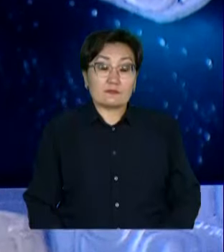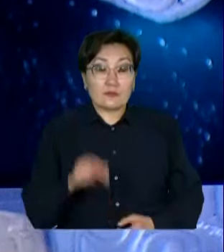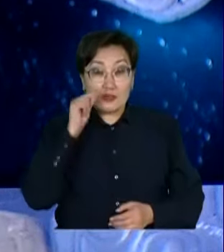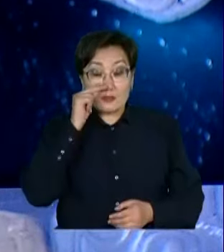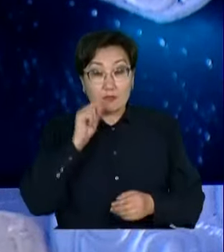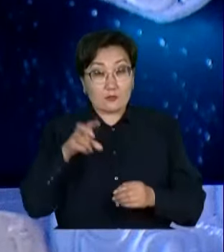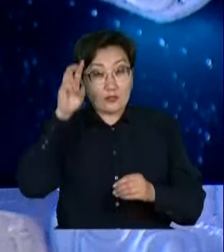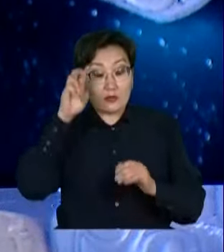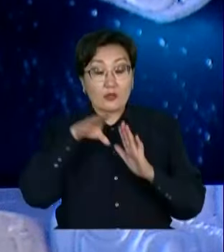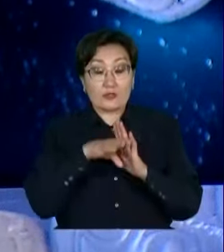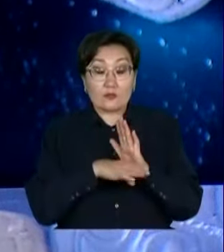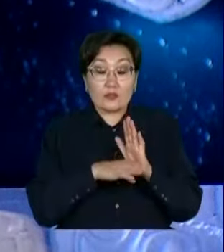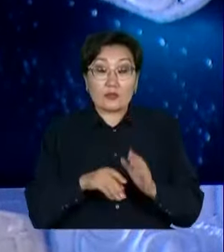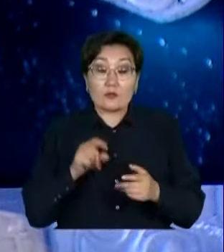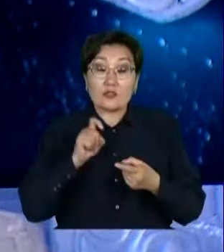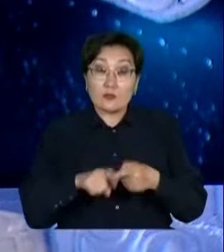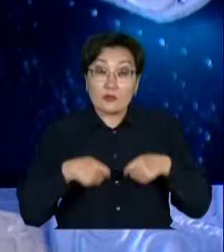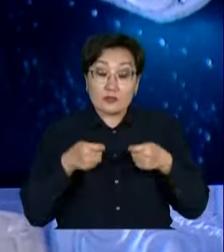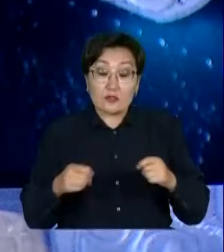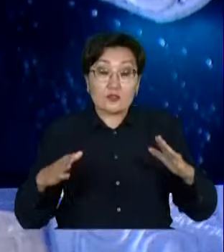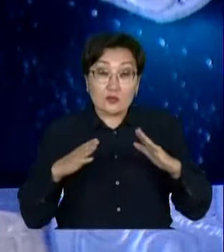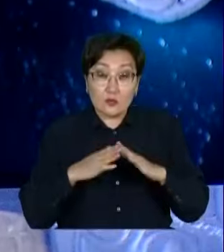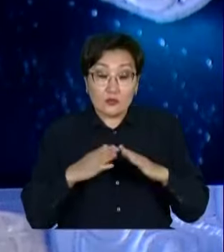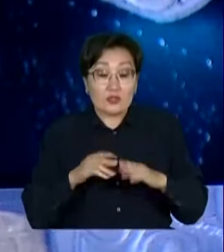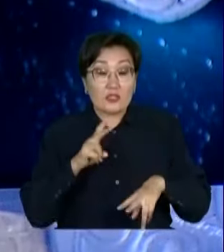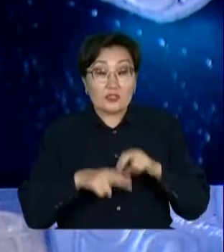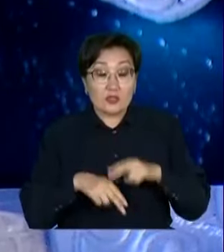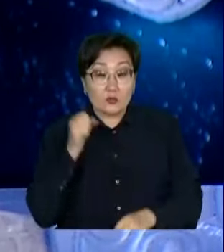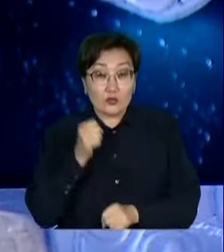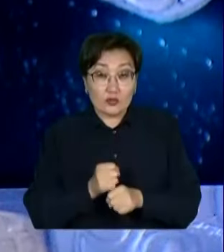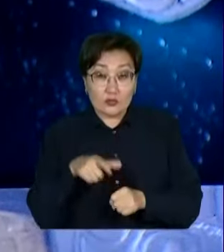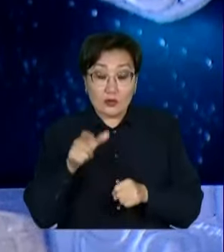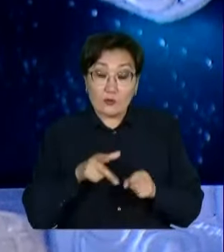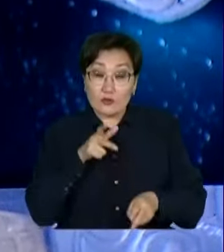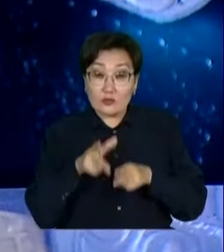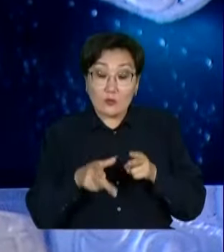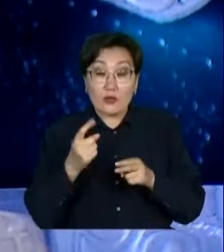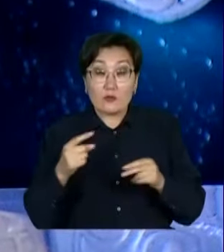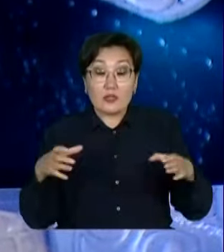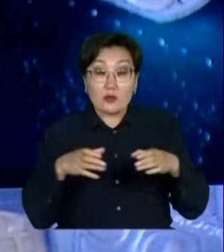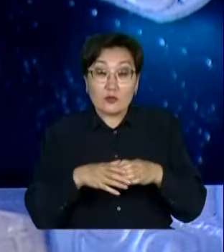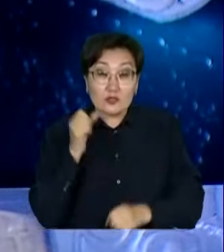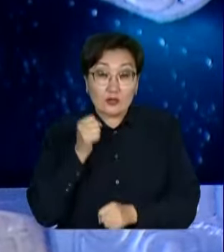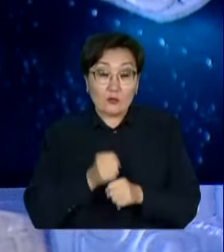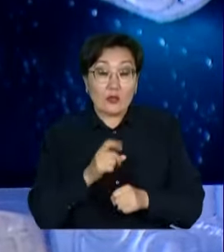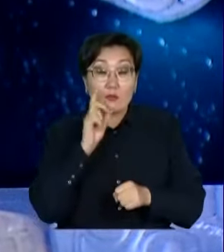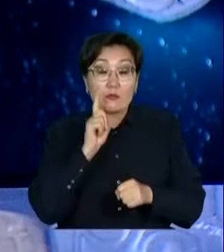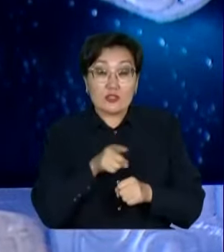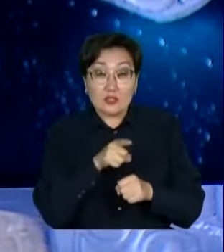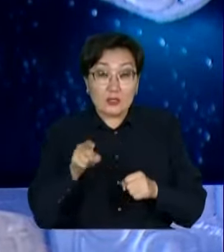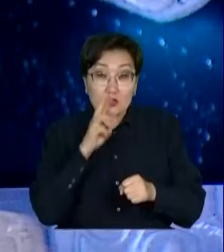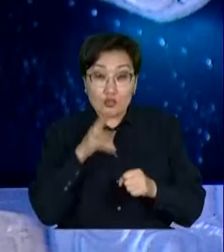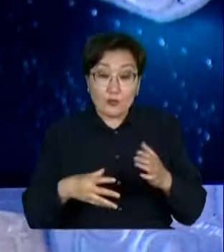Шымкентте мемлекеттік бағдарламамен берілетін үйді салған құрылысшылар шу шығарды. Өйткені мұндағы бір топ азаматқа бір жылдан бері